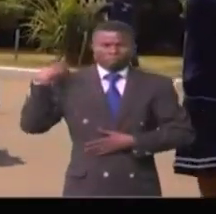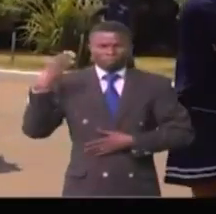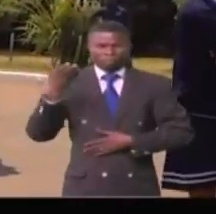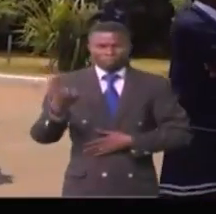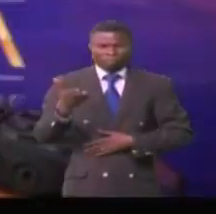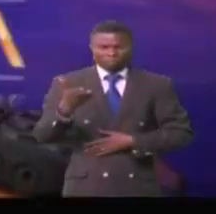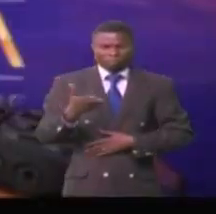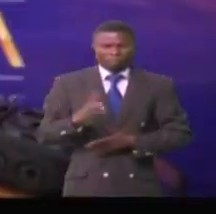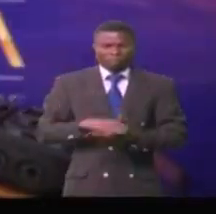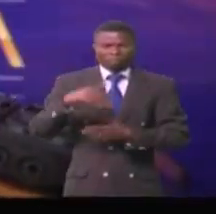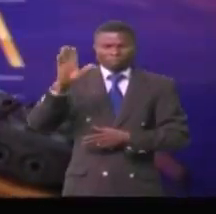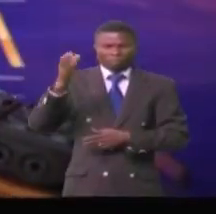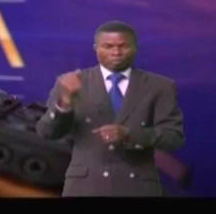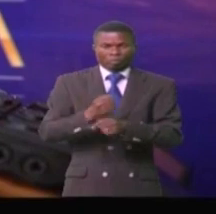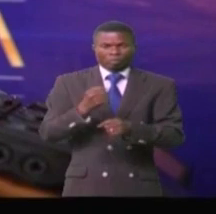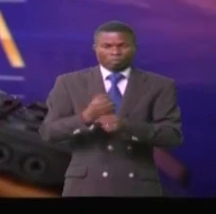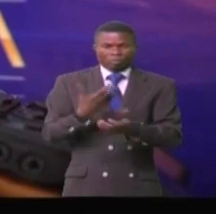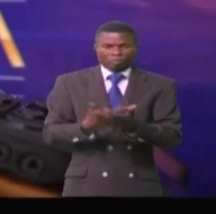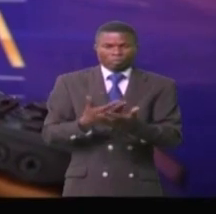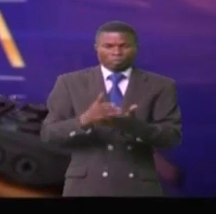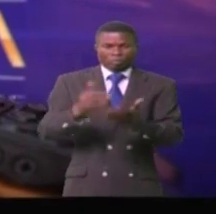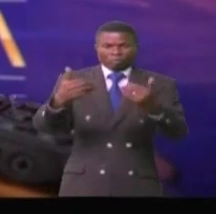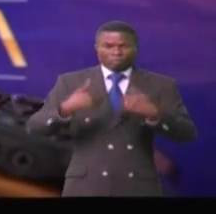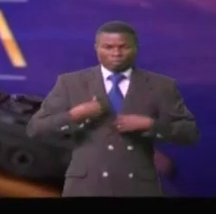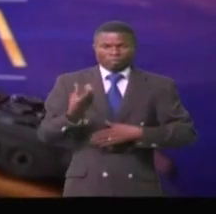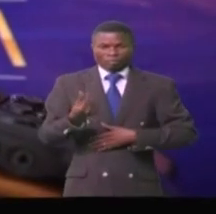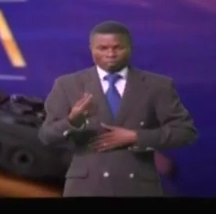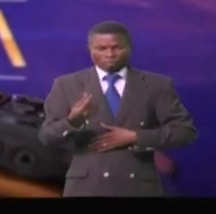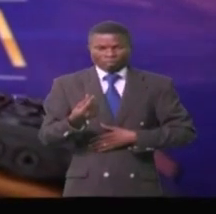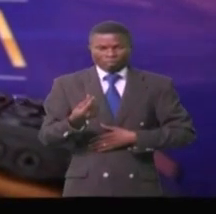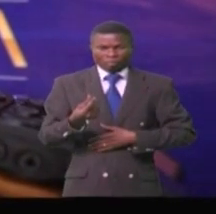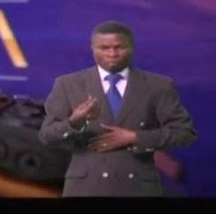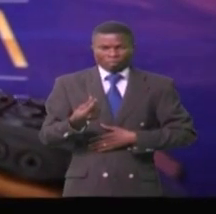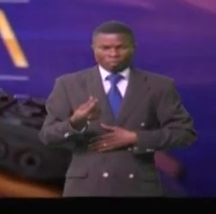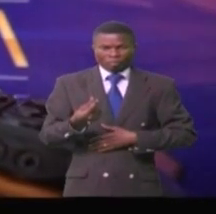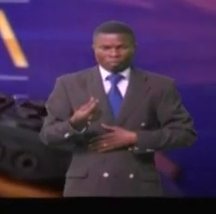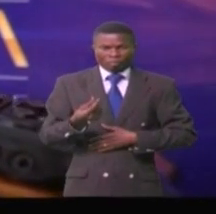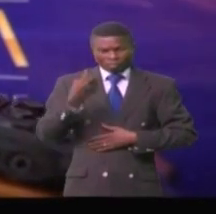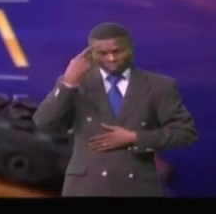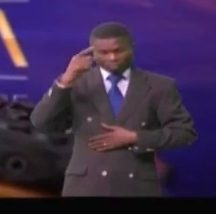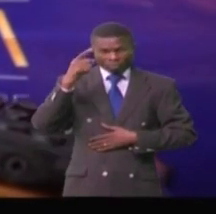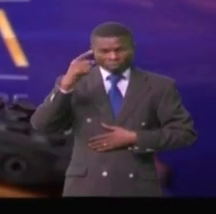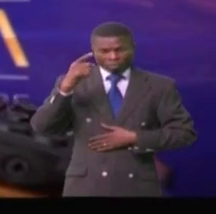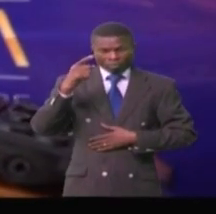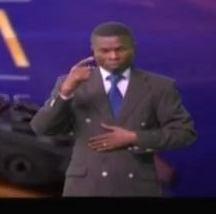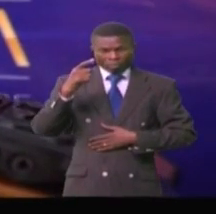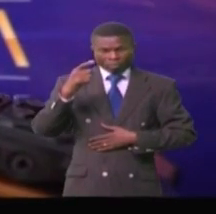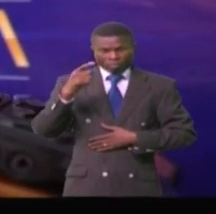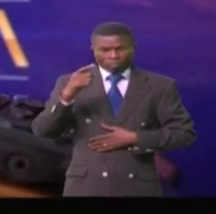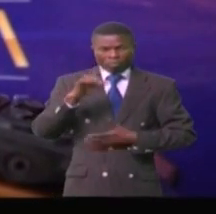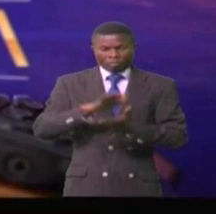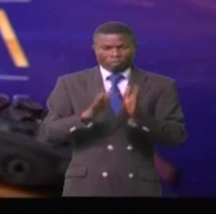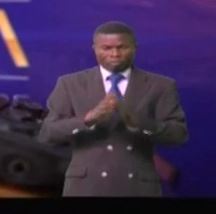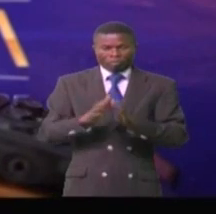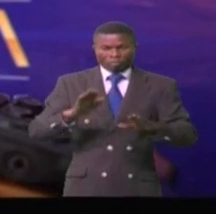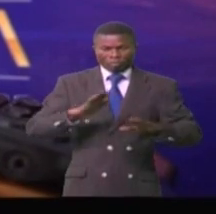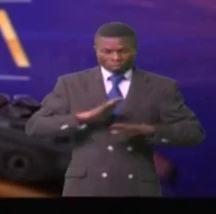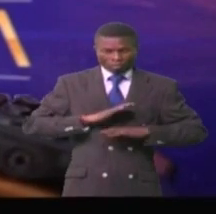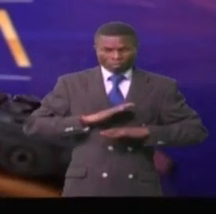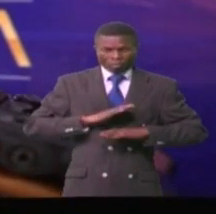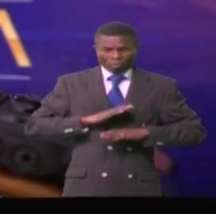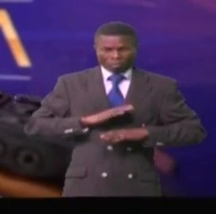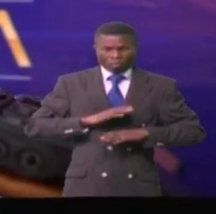compte travailler dur pour avoir aussi une bourse et pour que ma famille soit fière qu'ils ont quand même une